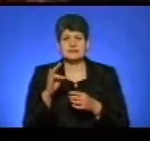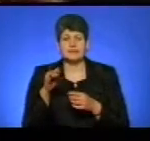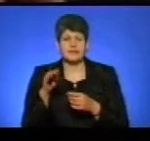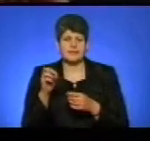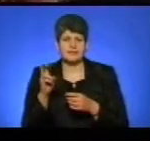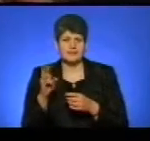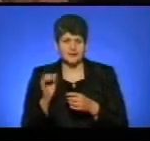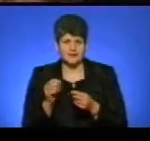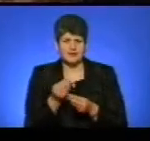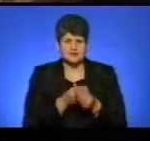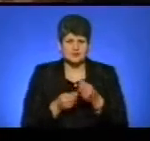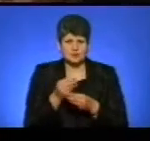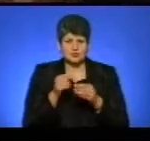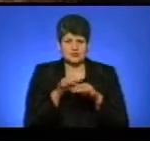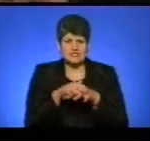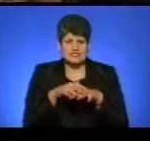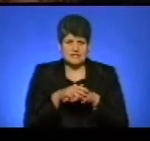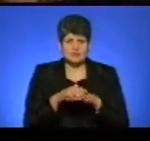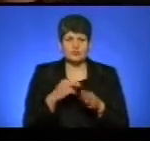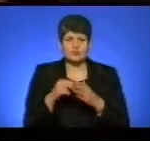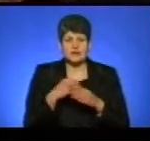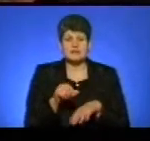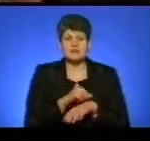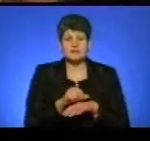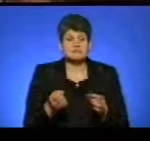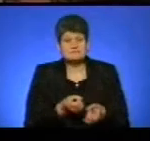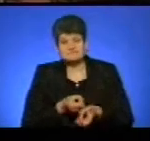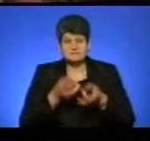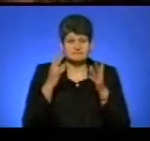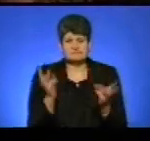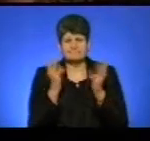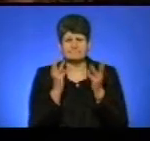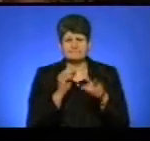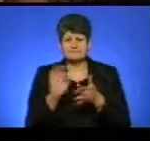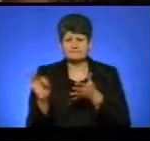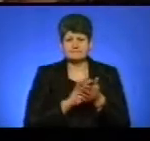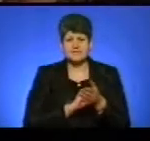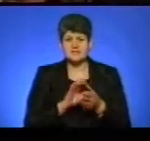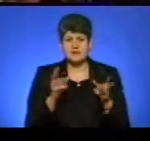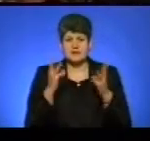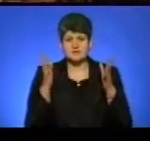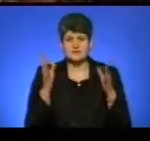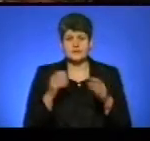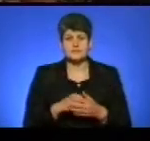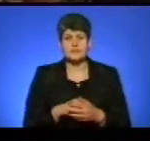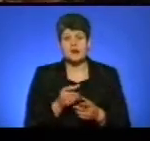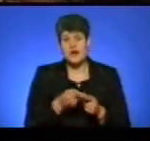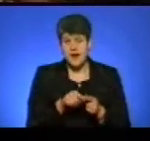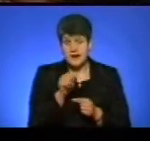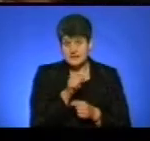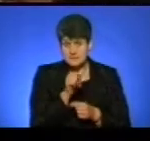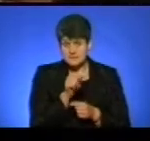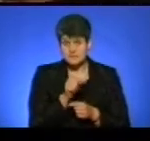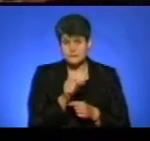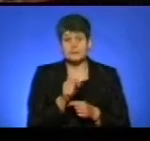якщо купувати закордонну, вона спалахує моментально і скапує як свічка. А ці сітки